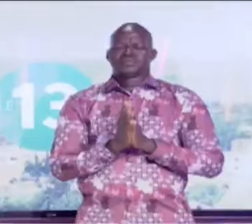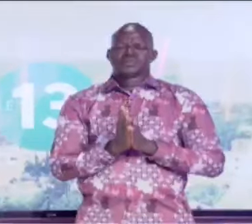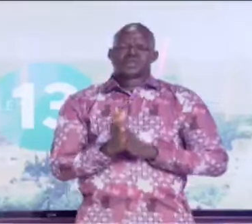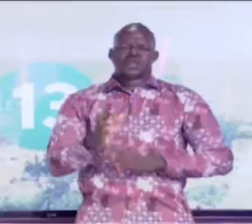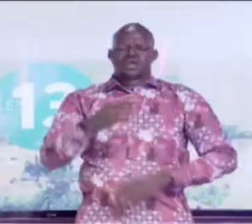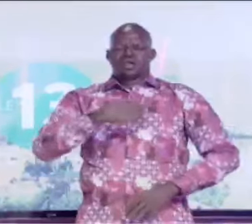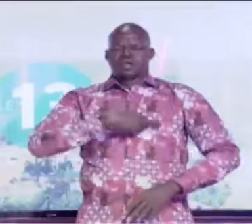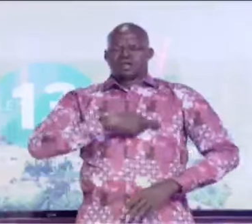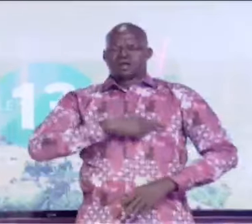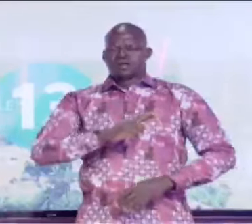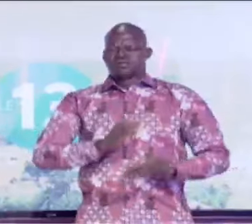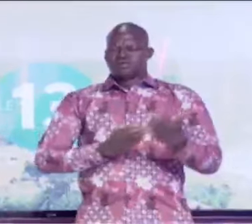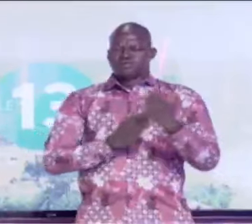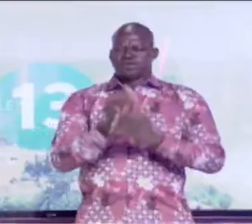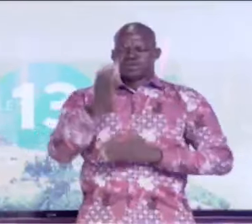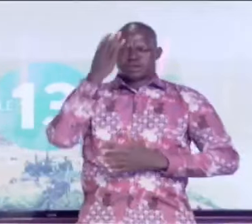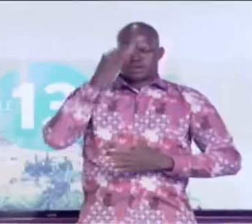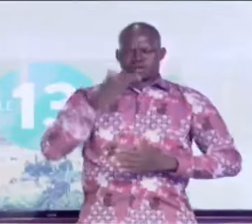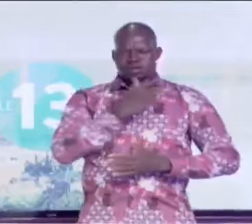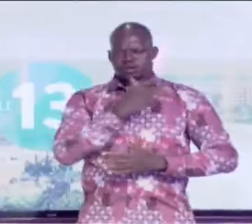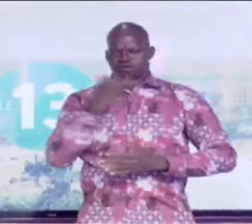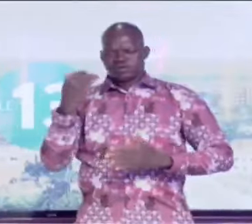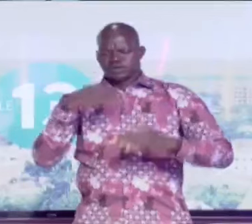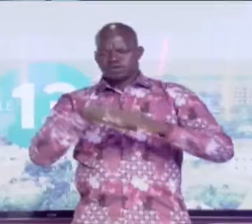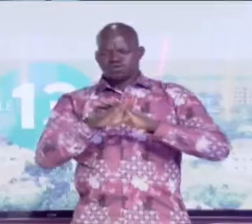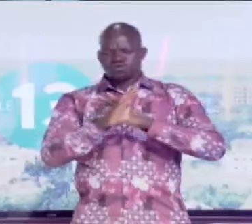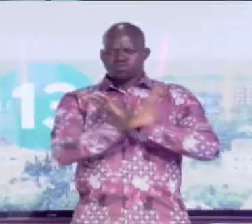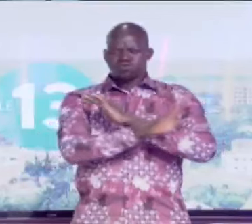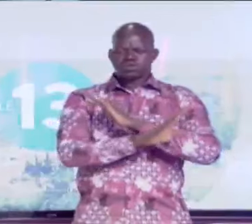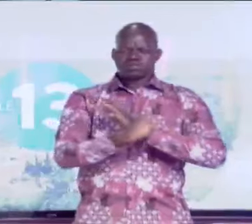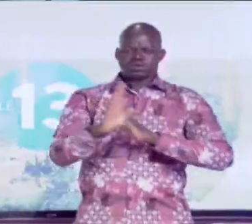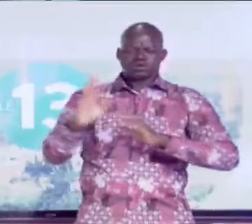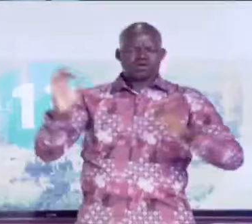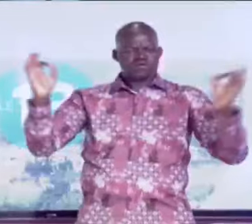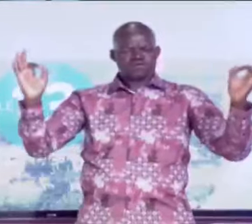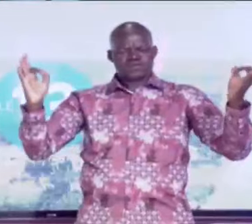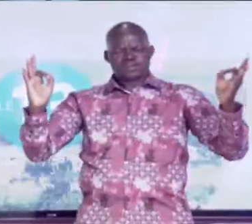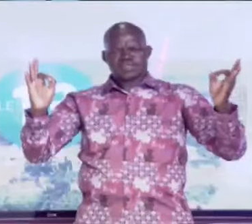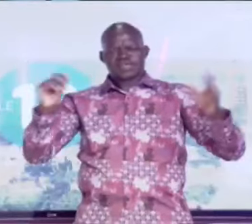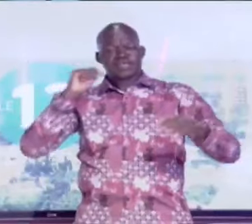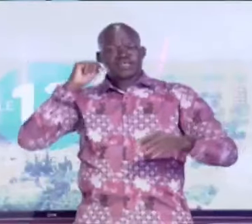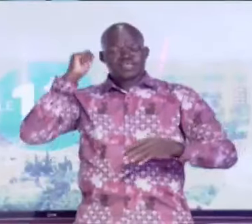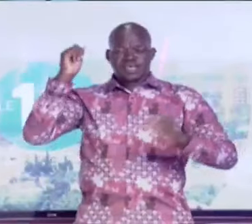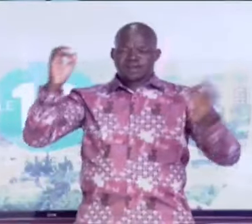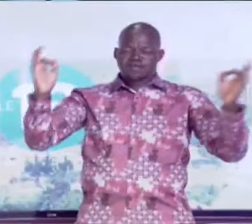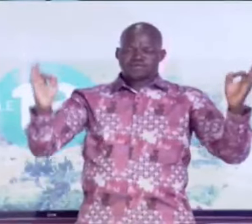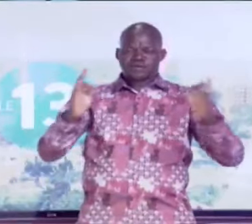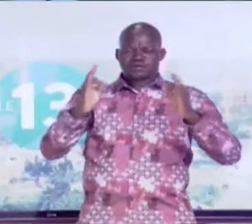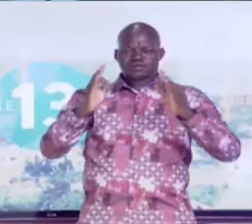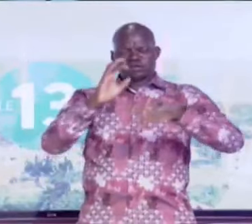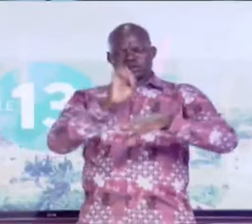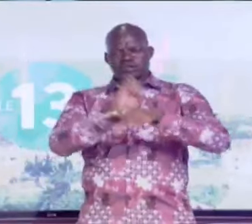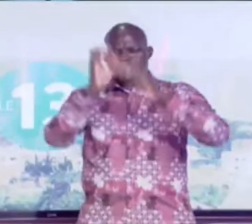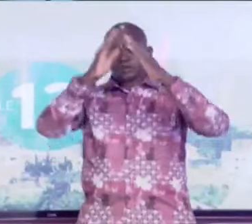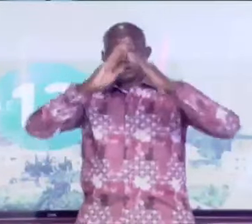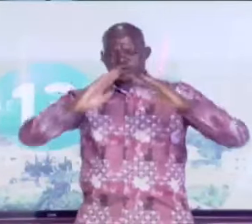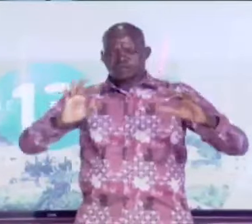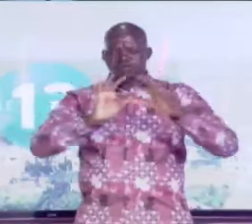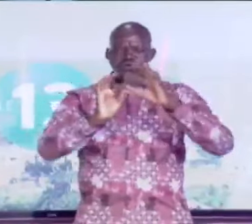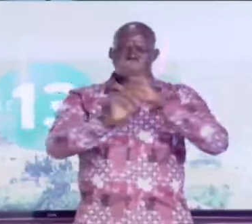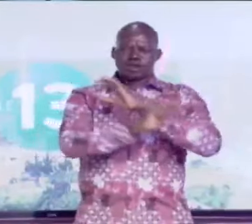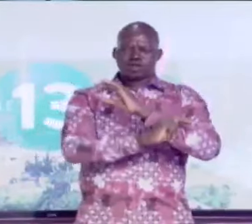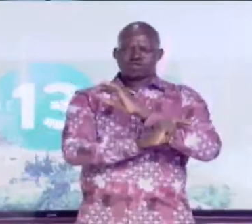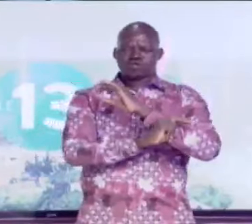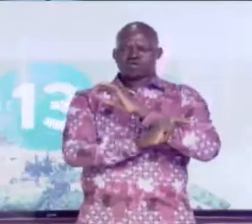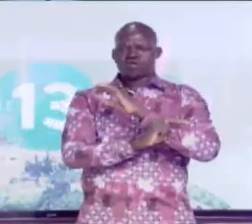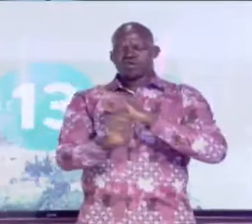Religion, les fidèles catholiques de Nanoro dans le Boulkiemdé ont célébré hier la fête de la paroisse Sainte-Famille Réelouindé de Nanoro.